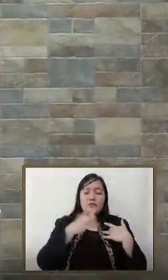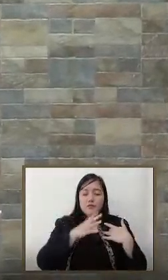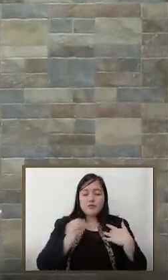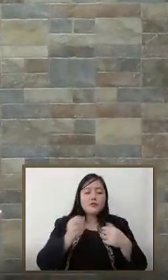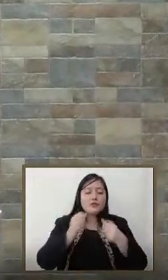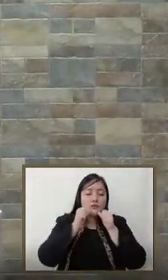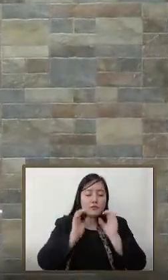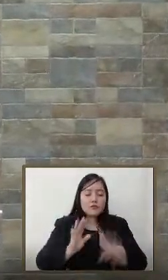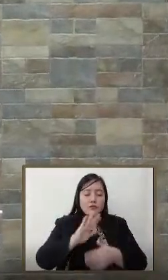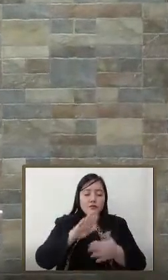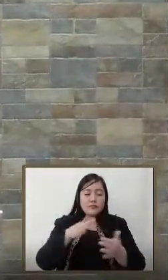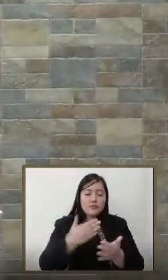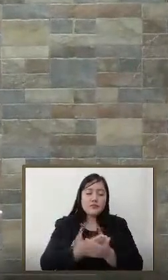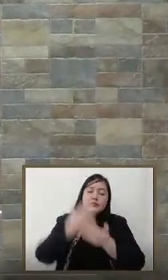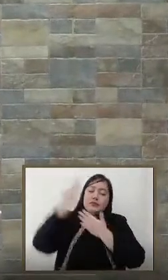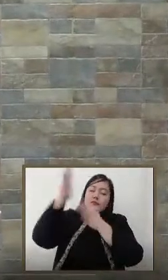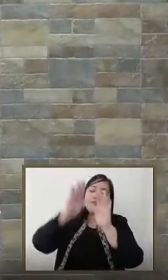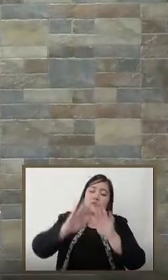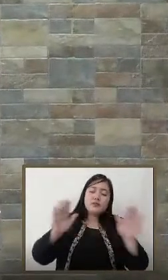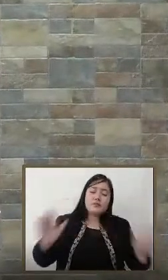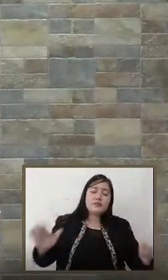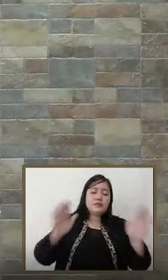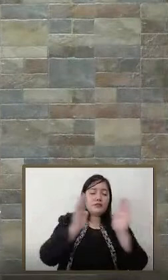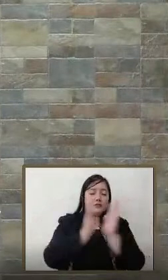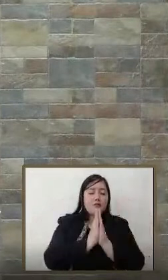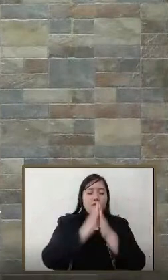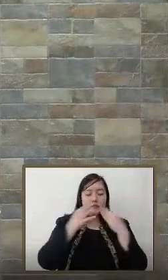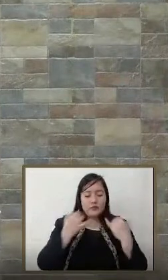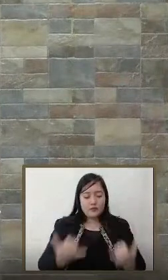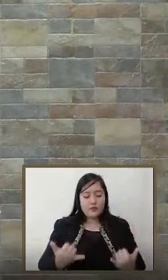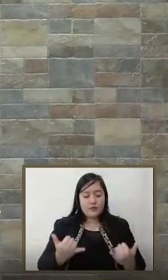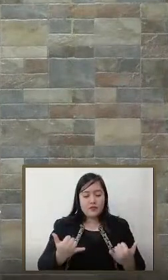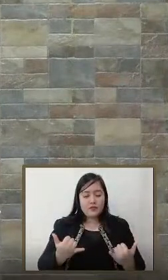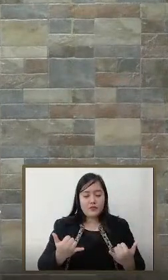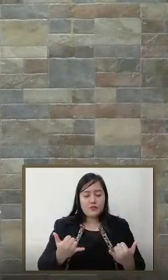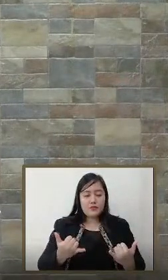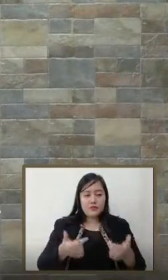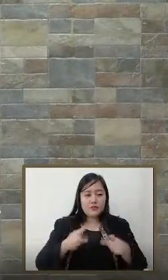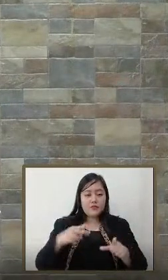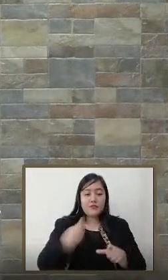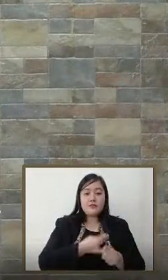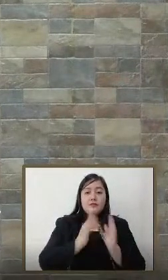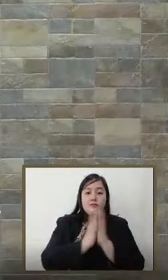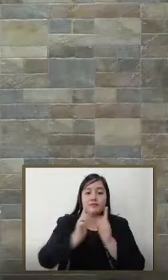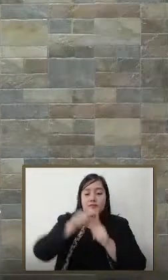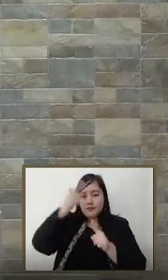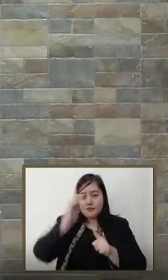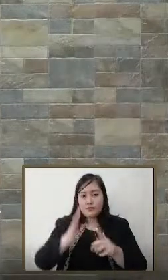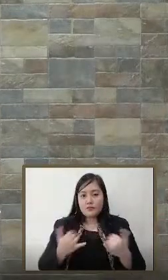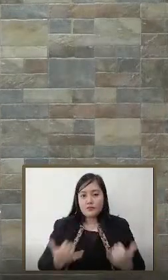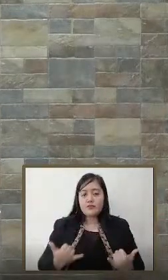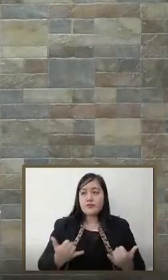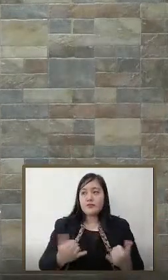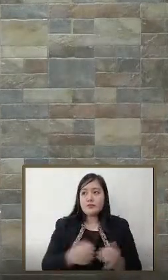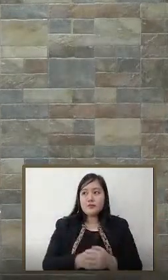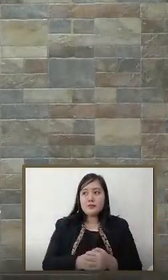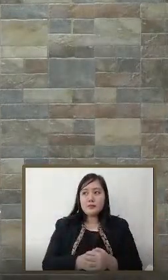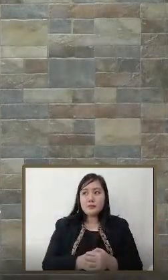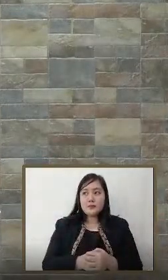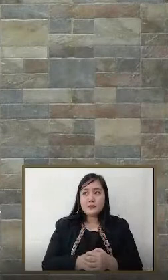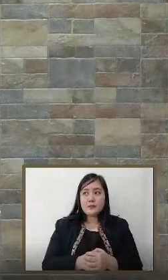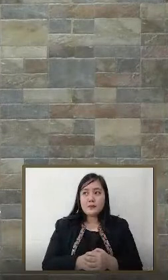ang bawat anak niyo ngayon na lapit po sa inyo. Let's come to the throne of God tonight.